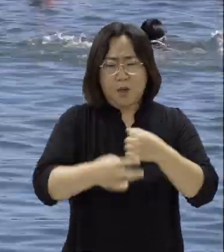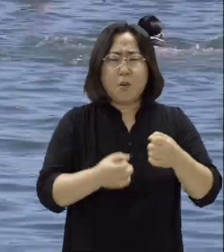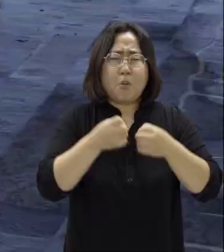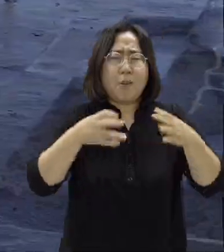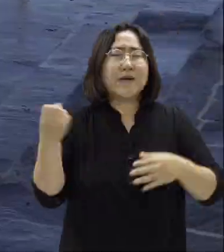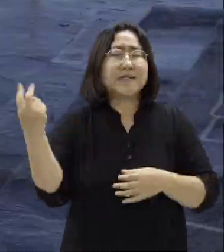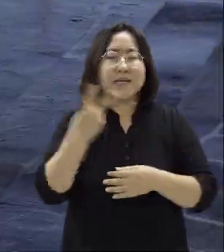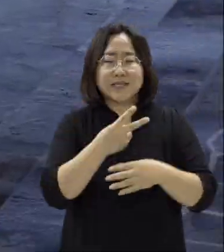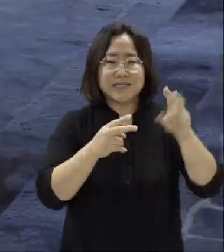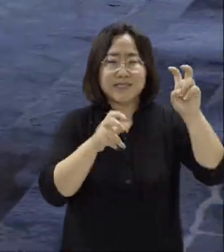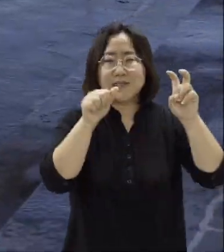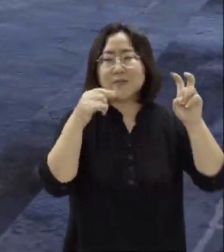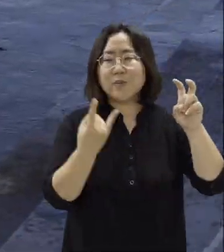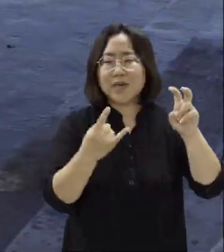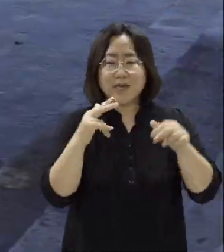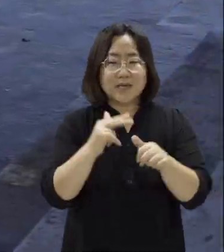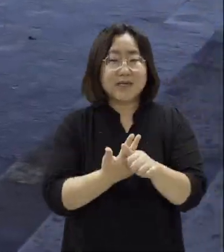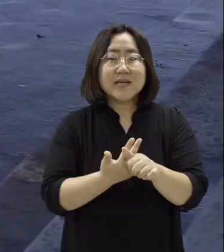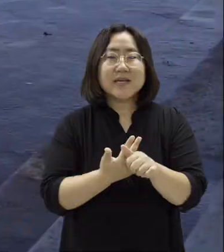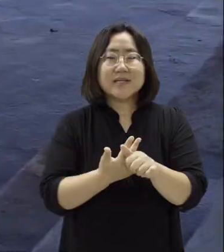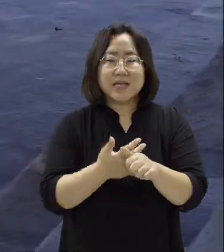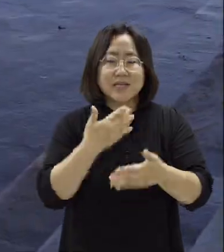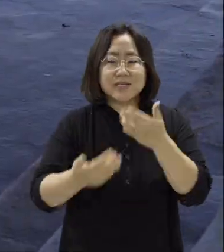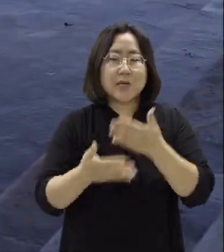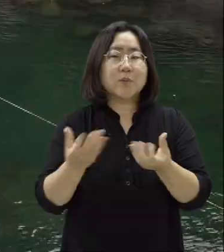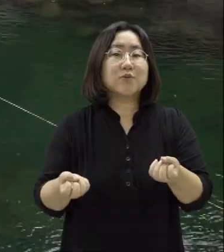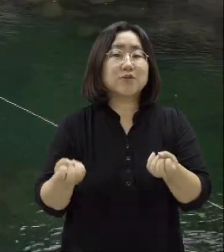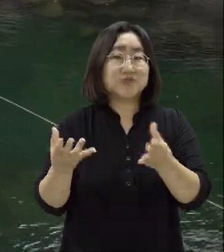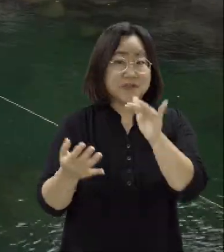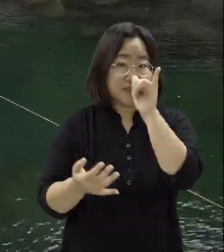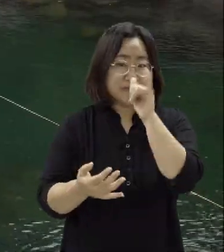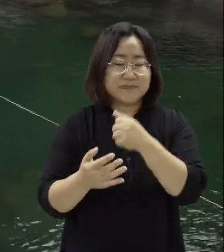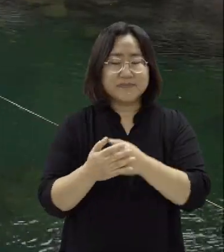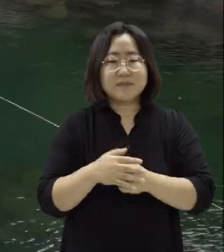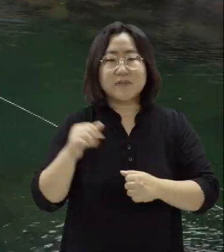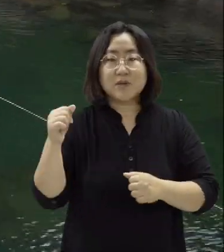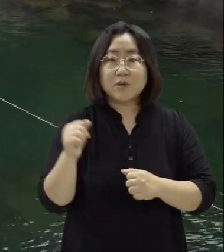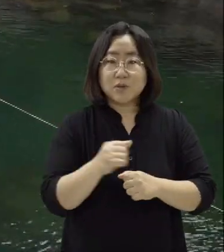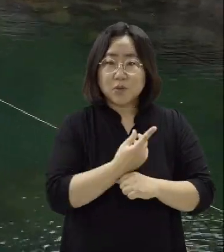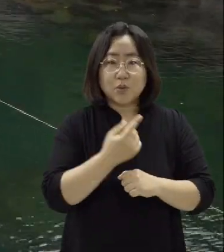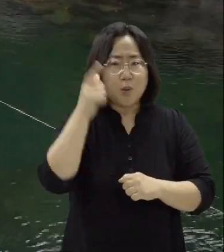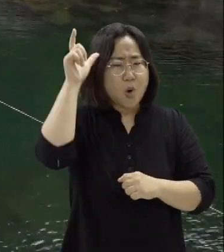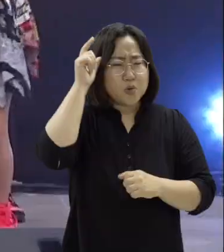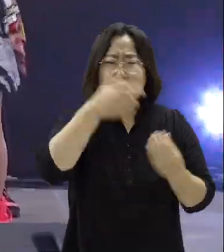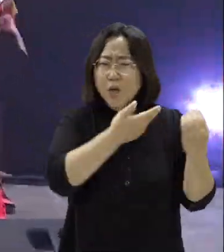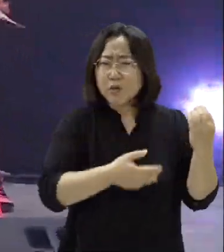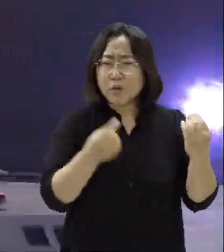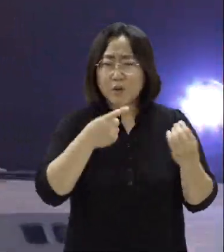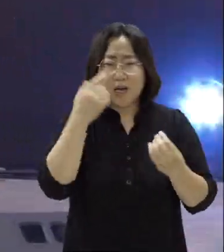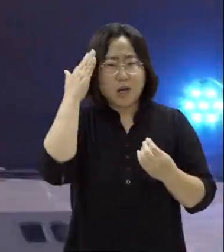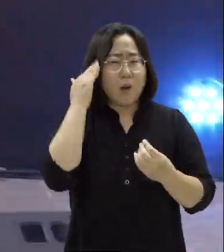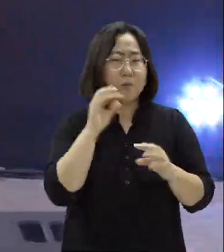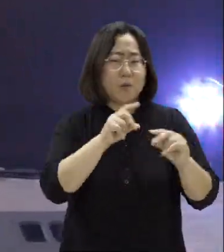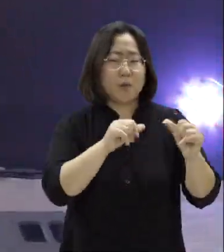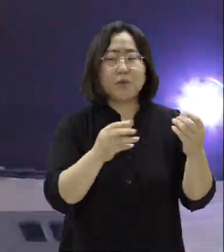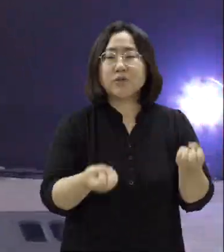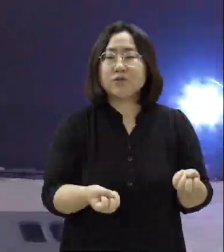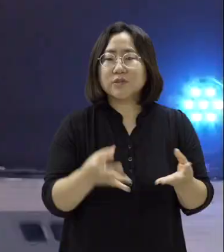제20회 예래생태체험축제도 열립니다. 이 밖에도 세속각 검은모래축제와